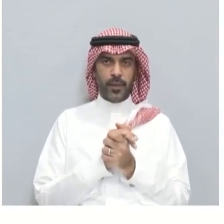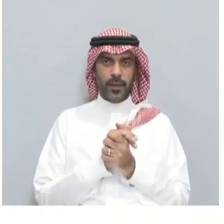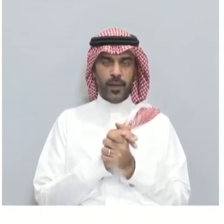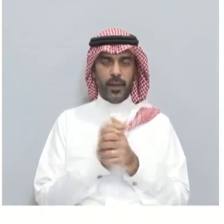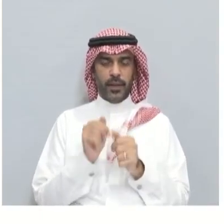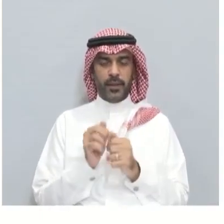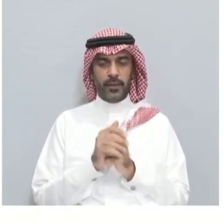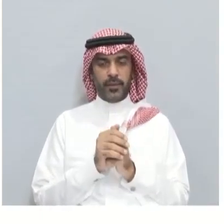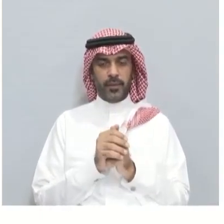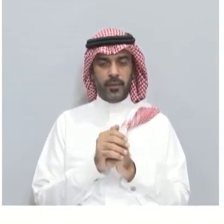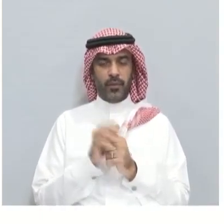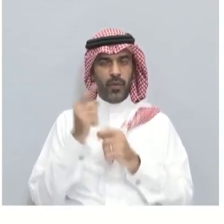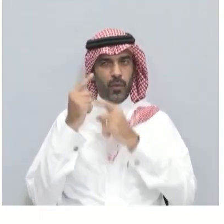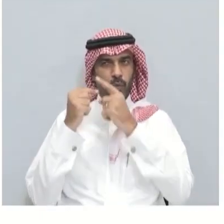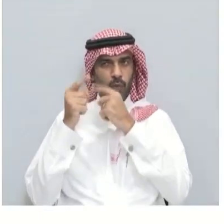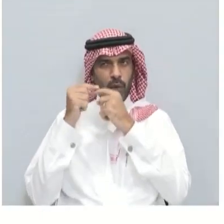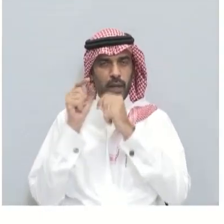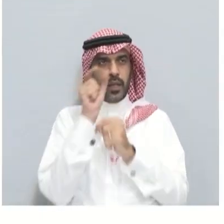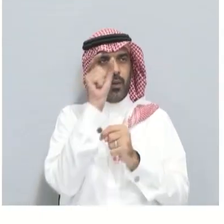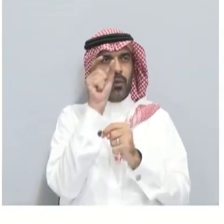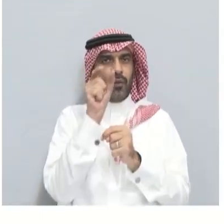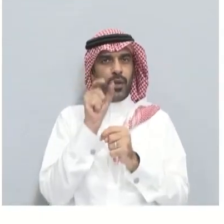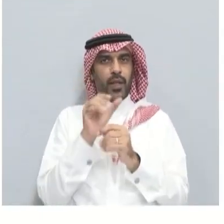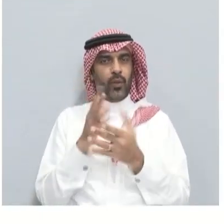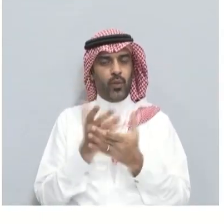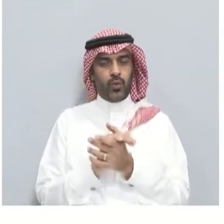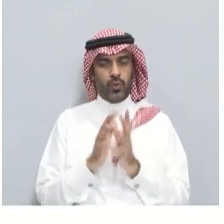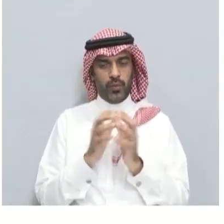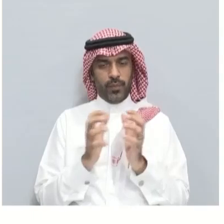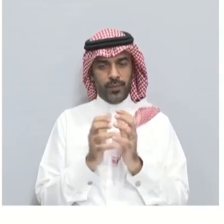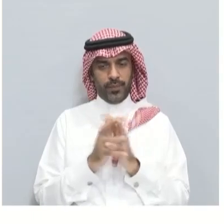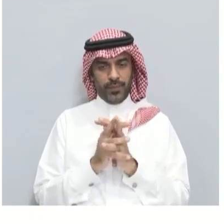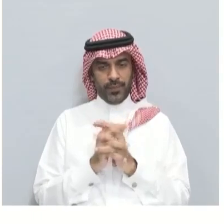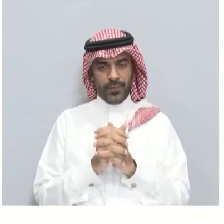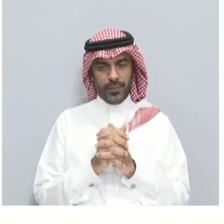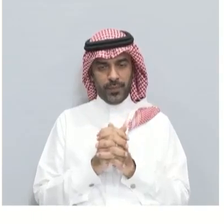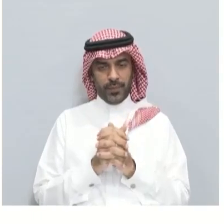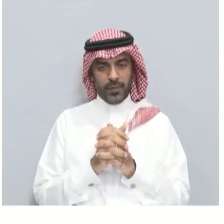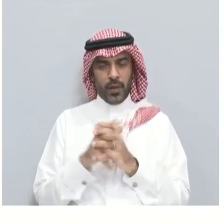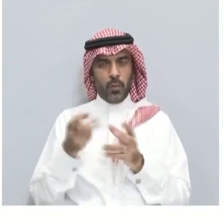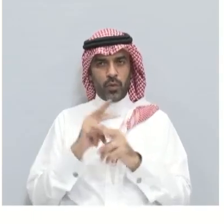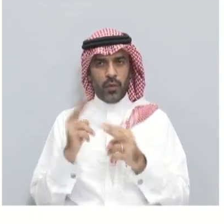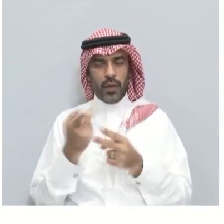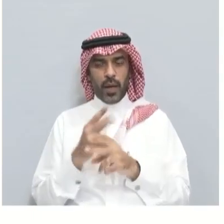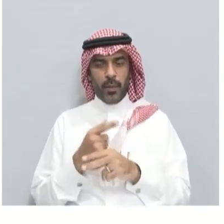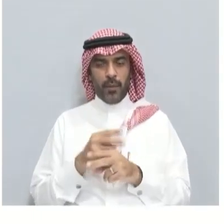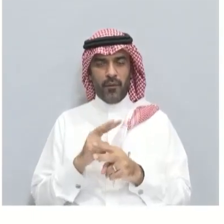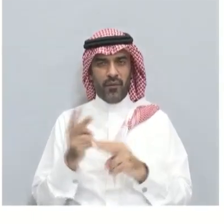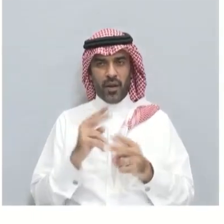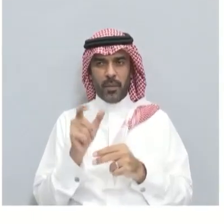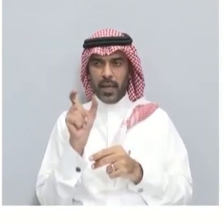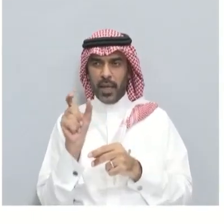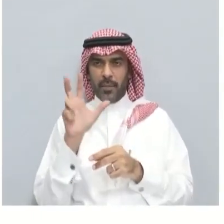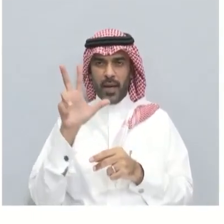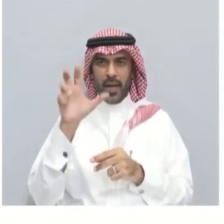نبدا كذلك في مراجعه في فصلنا نبدا في فصلنا الثان استخدام المفردات ما الفرق بين كل من المصطلحين